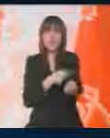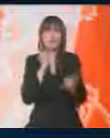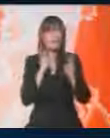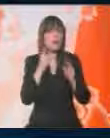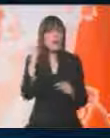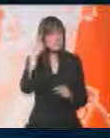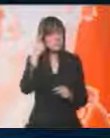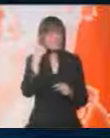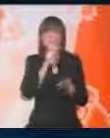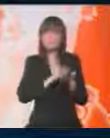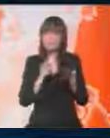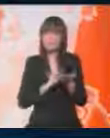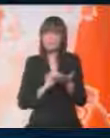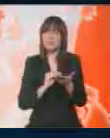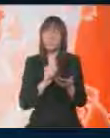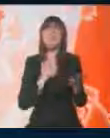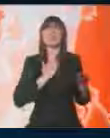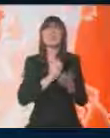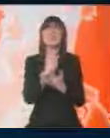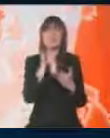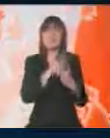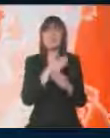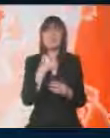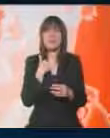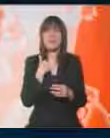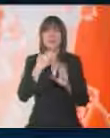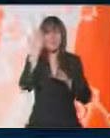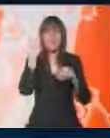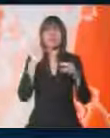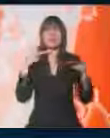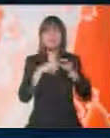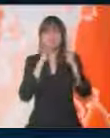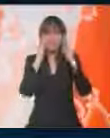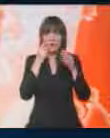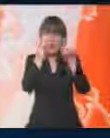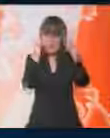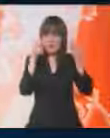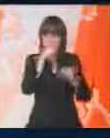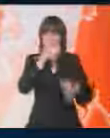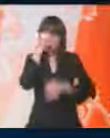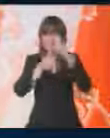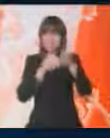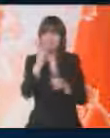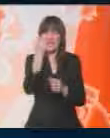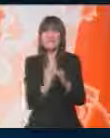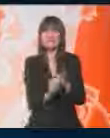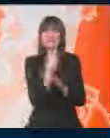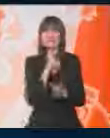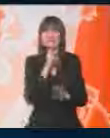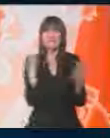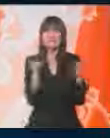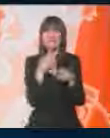vam se čini taj kontekst? Znači, ja u slučaju sam već davno prestao da verujem, a objavljivanje ovakvog izveštaja iz izvora koji se ne